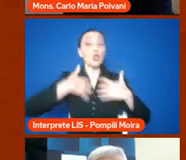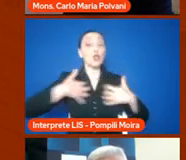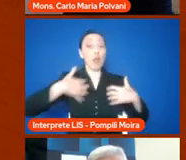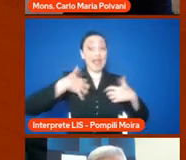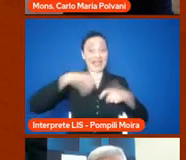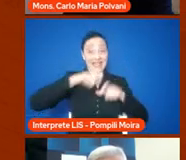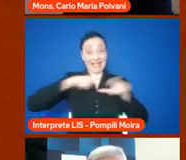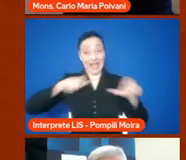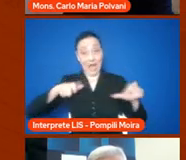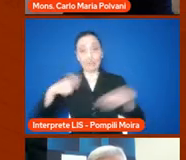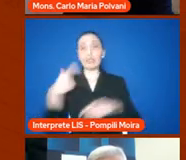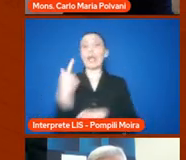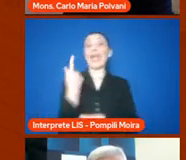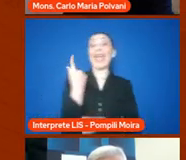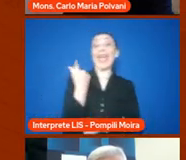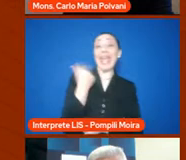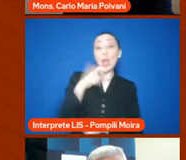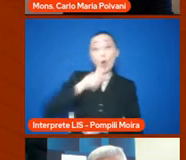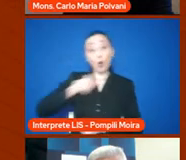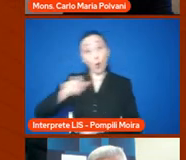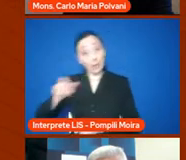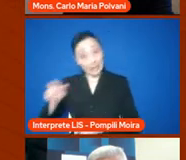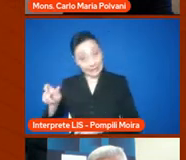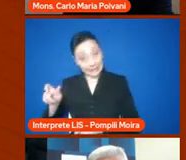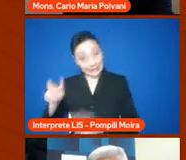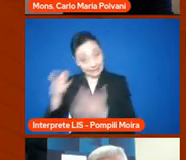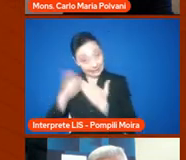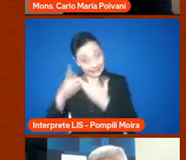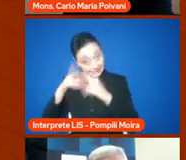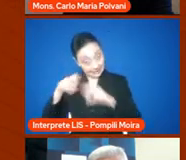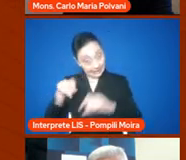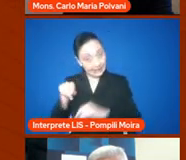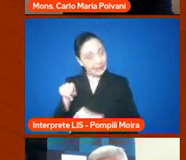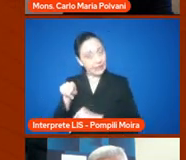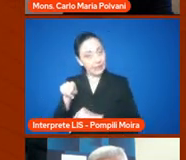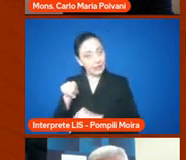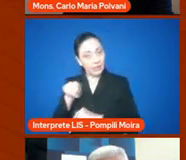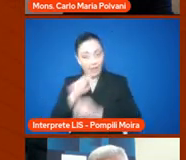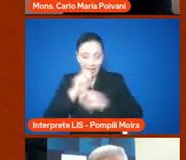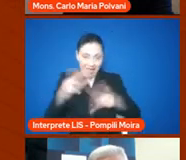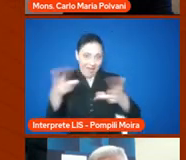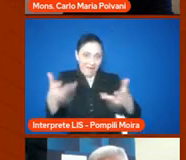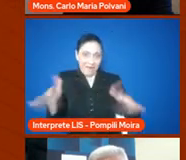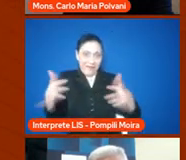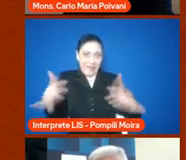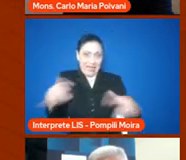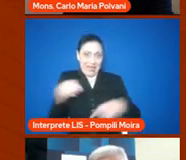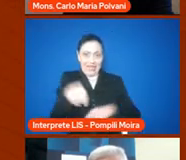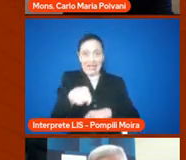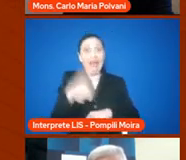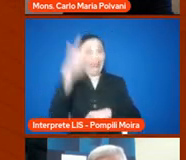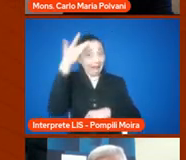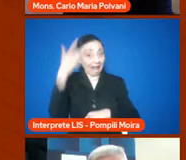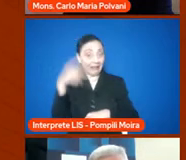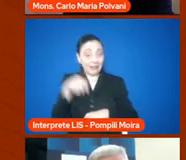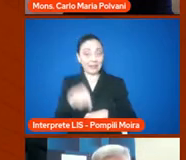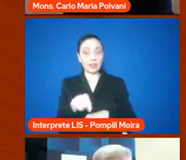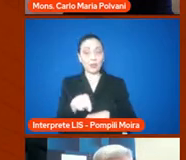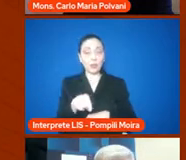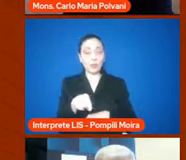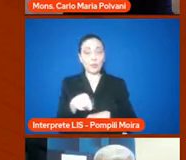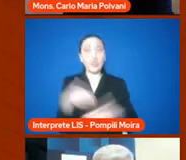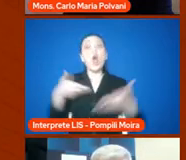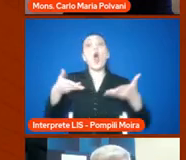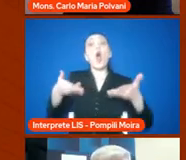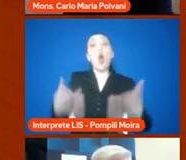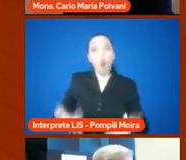tutti purtroppo, dicevano che non ci avrebbe portato molto lontano. E oggi paghiamo il prezzo di